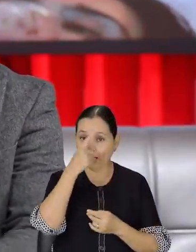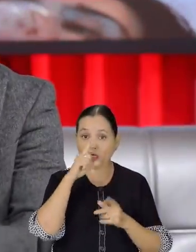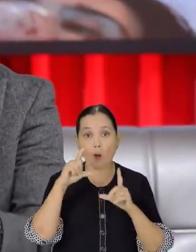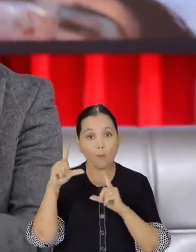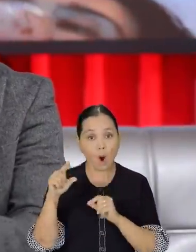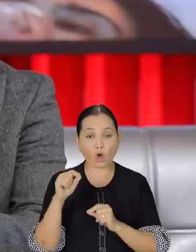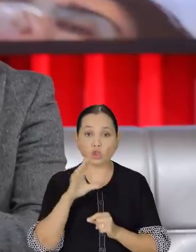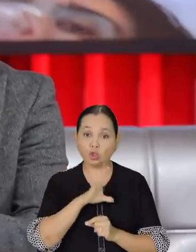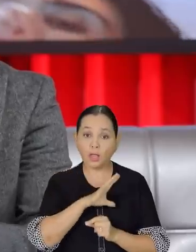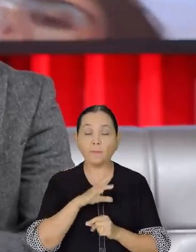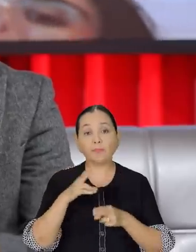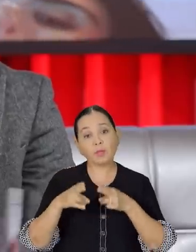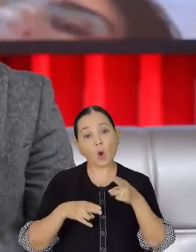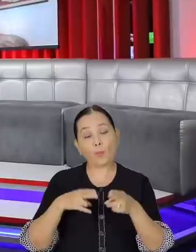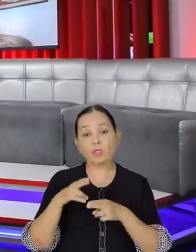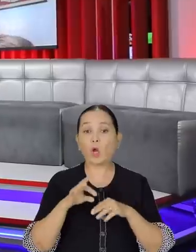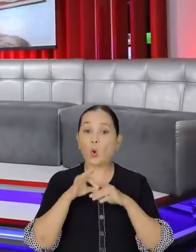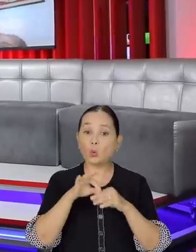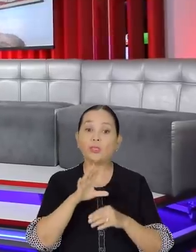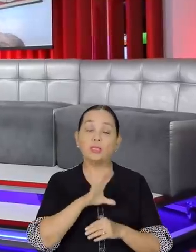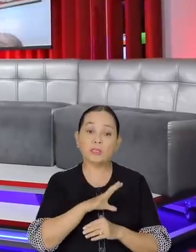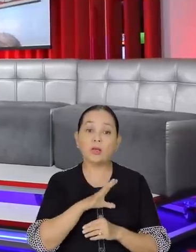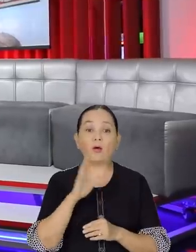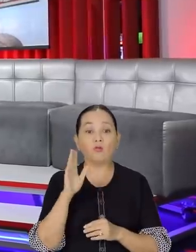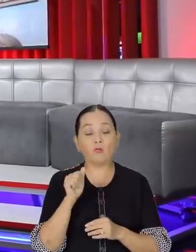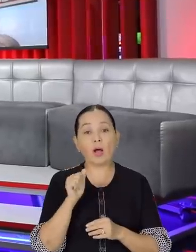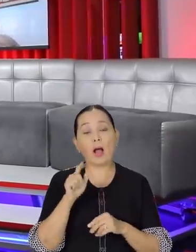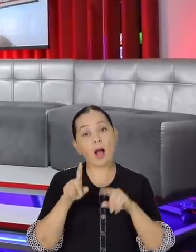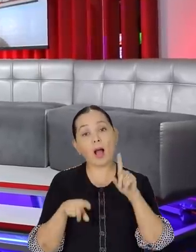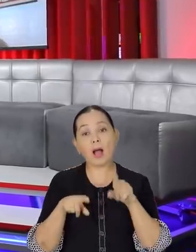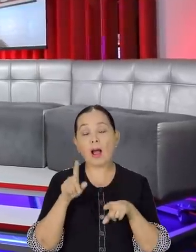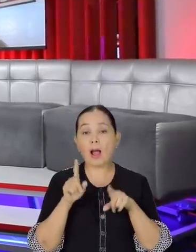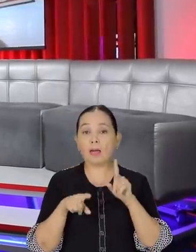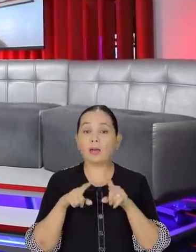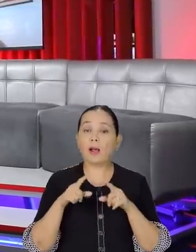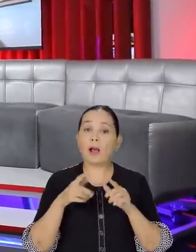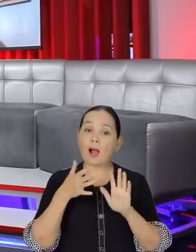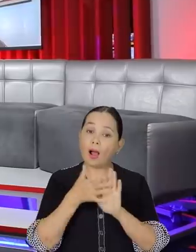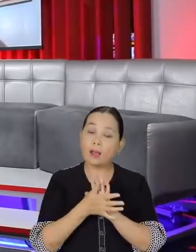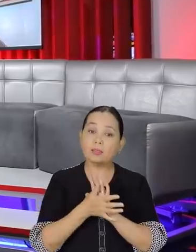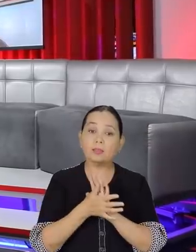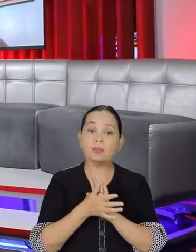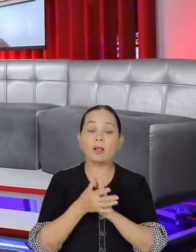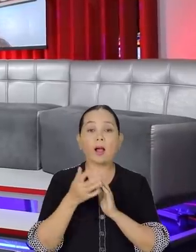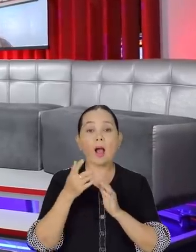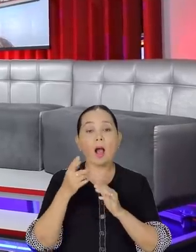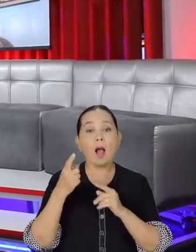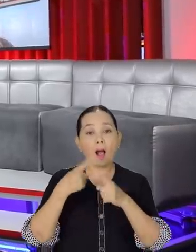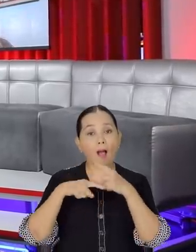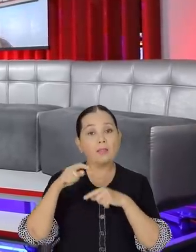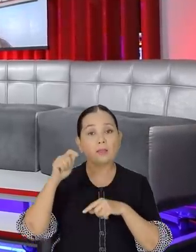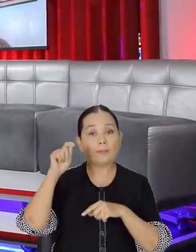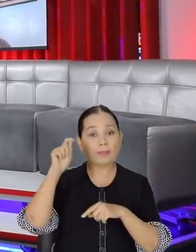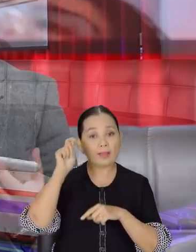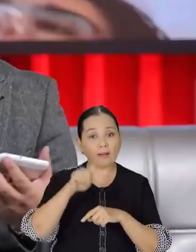Hindistonga borishgan, operatsiya o'tkazilgan va ayrim, demakki, xarajatlar, qaytib kelish,